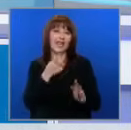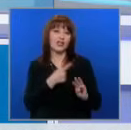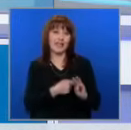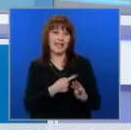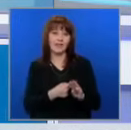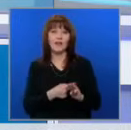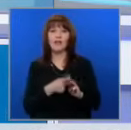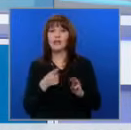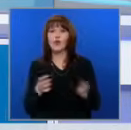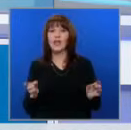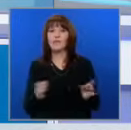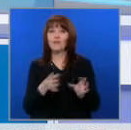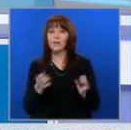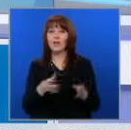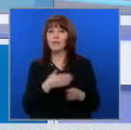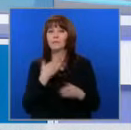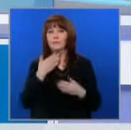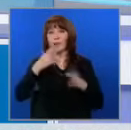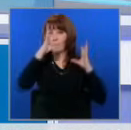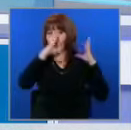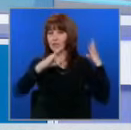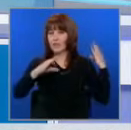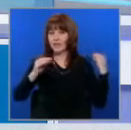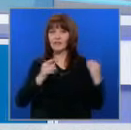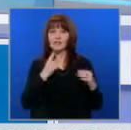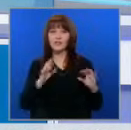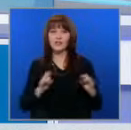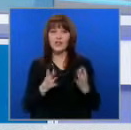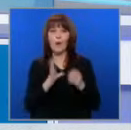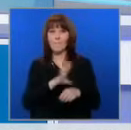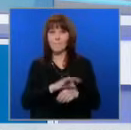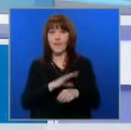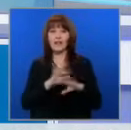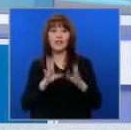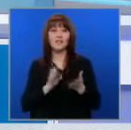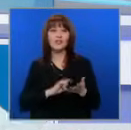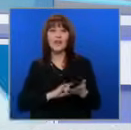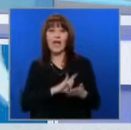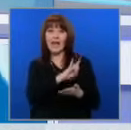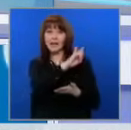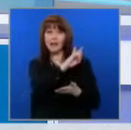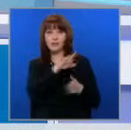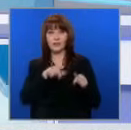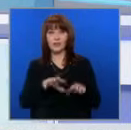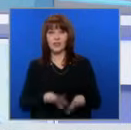Шенген. Той е информирал и посланниците от Евросъюза, че в началото на март всички летища у нас ще бъдат готови с разделянето